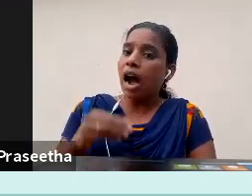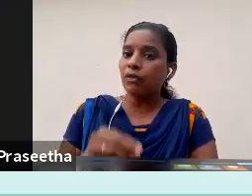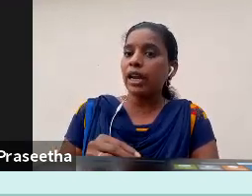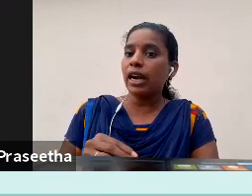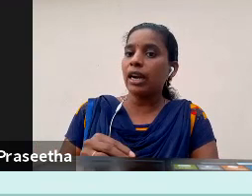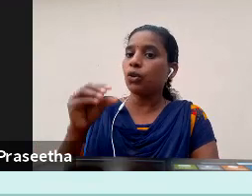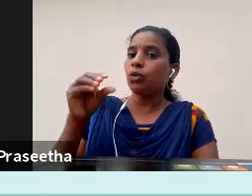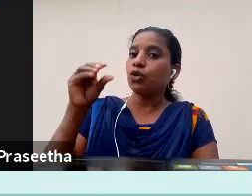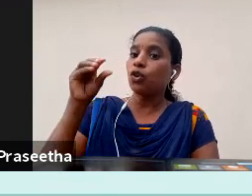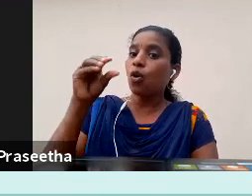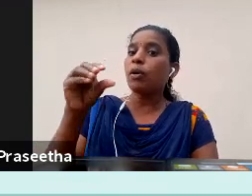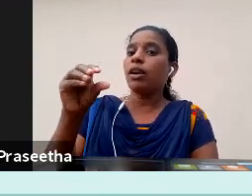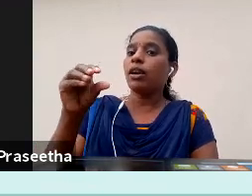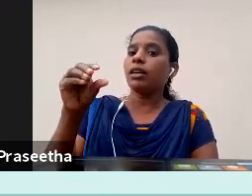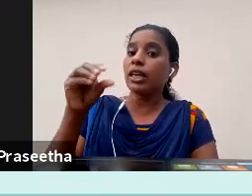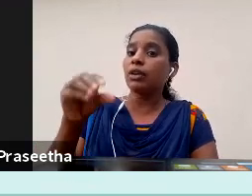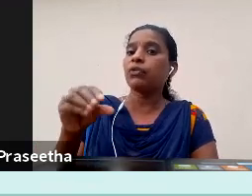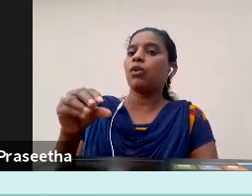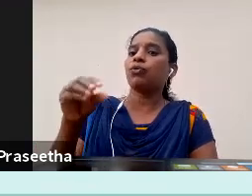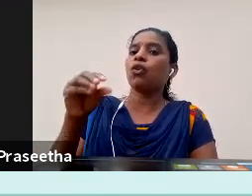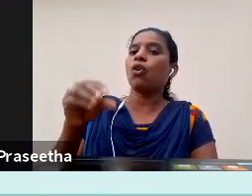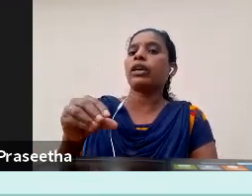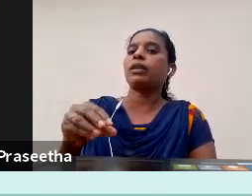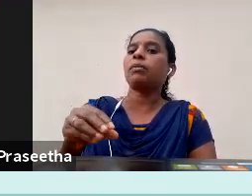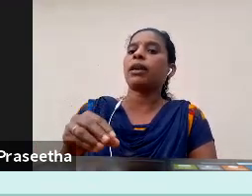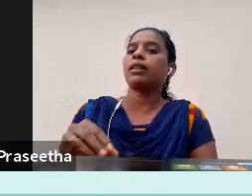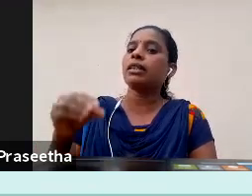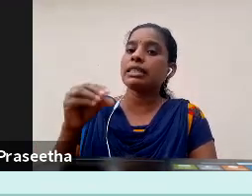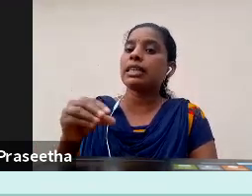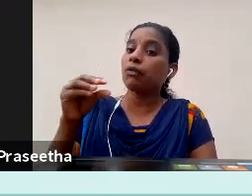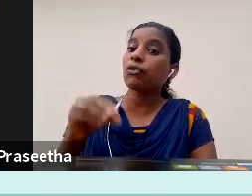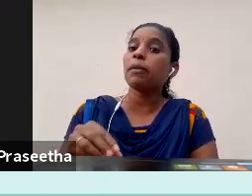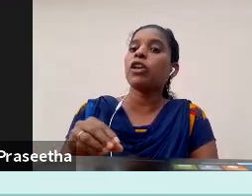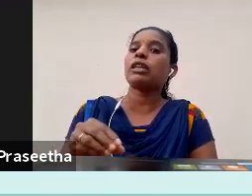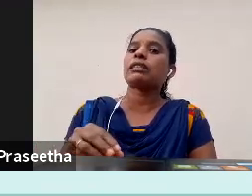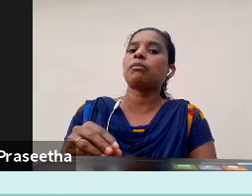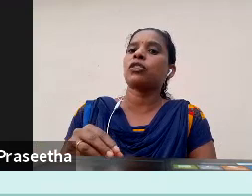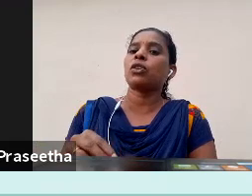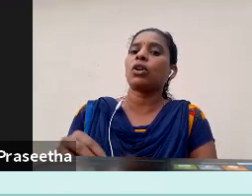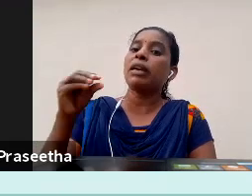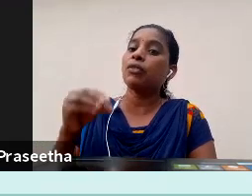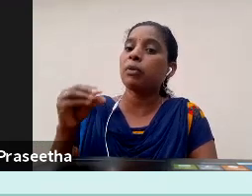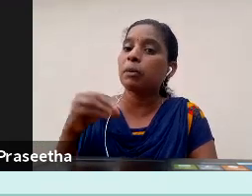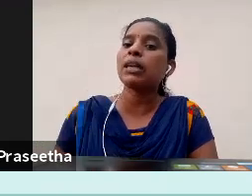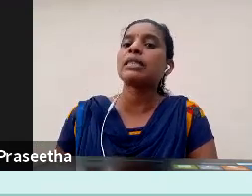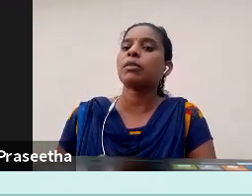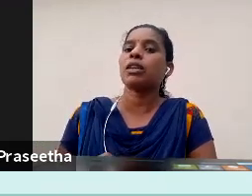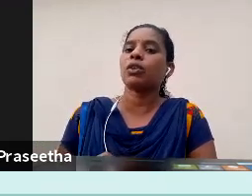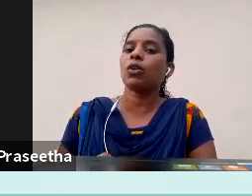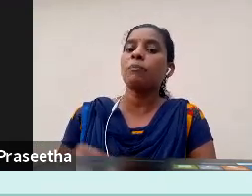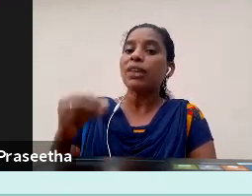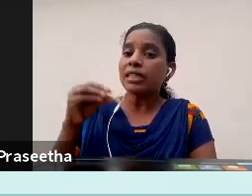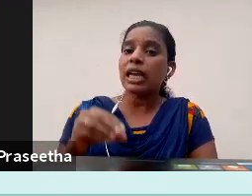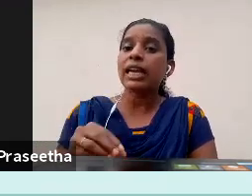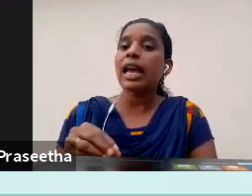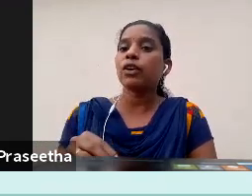അറിയും? അവിടെയാണ് ഒരു നോബിൾ ഗിഫ്റ്റ് ഓഫ് ഗോഡ് എന്ന് പറയുന്നത്. ഡഫ് കമ്മ്യൂണിറ്റിയെ സംബന്ധിച്ചിടത്തോളം, ഡഫ് പീപ്പിളിനെ